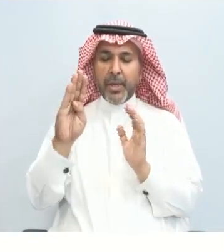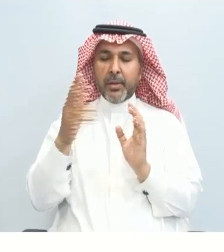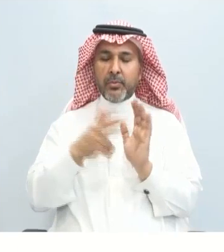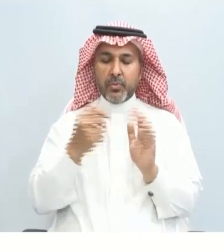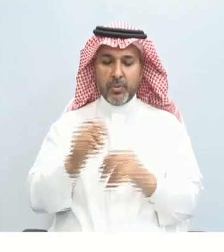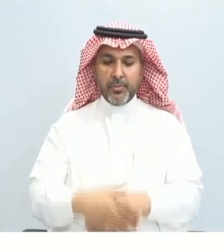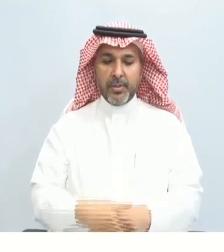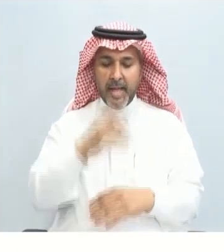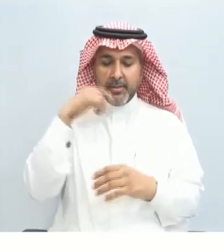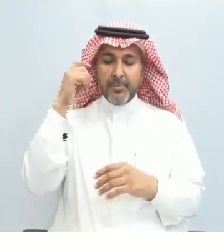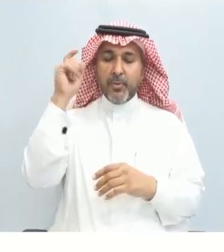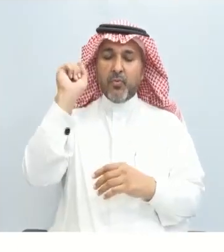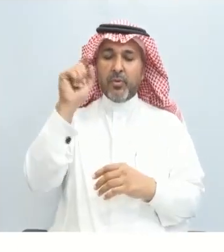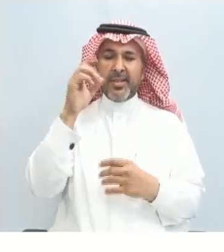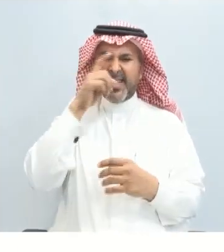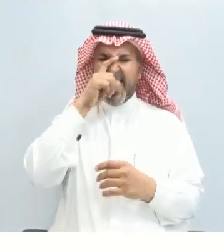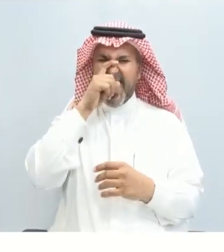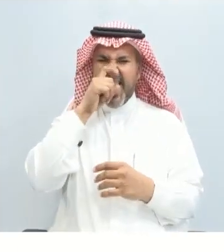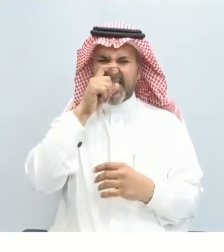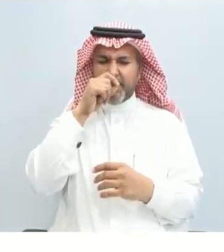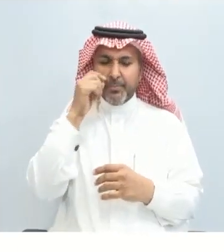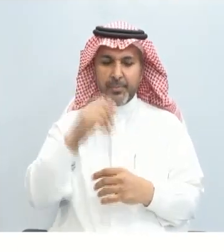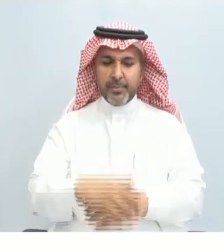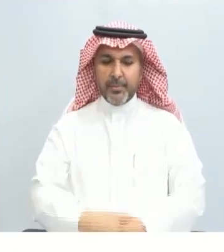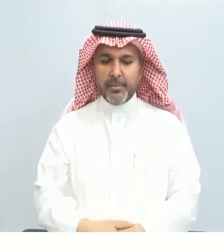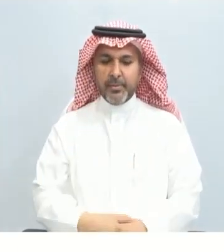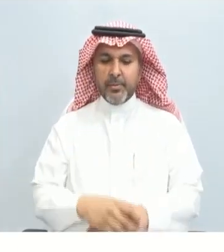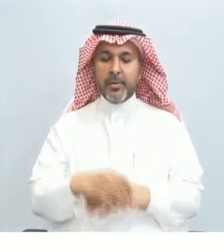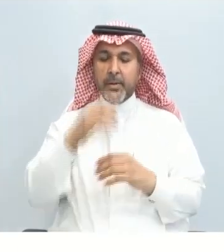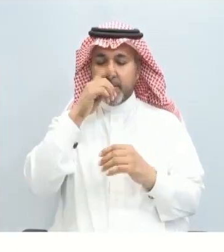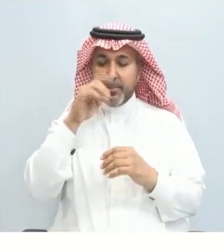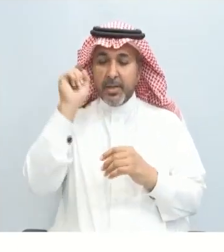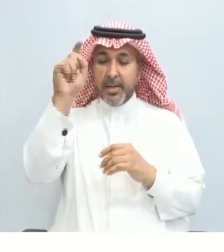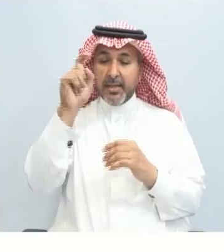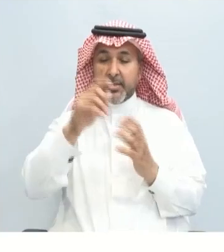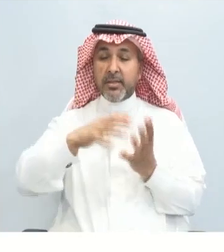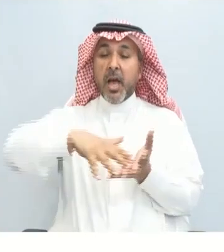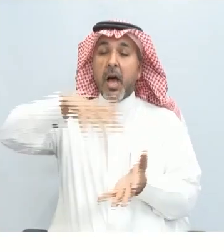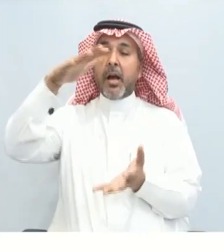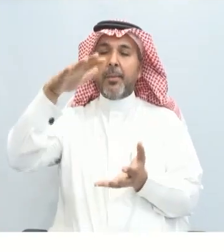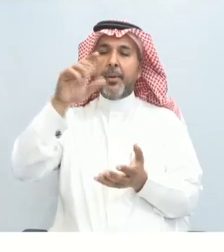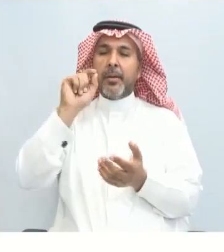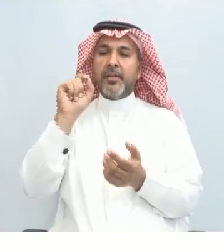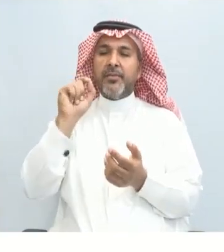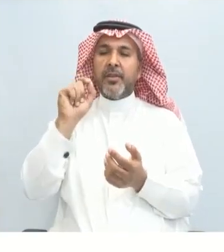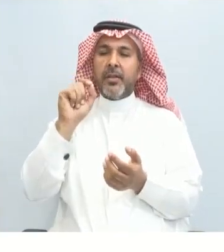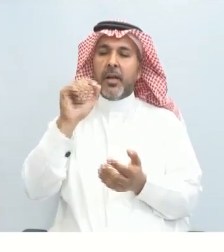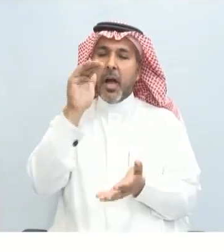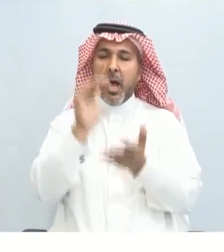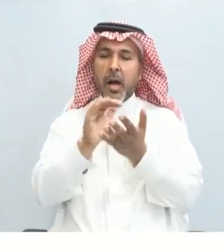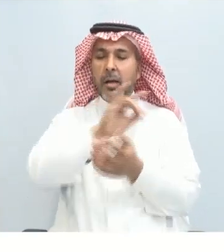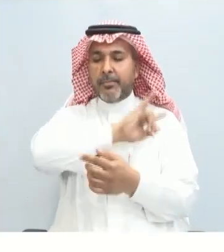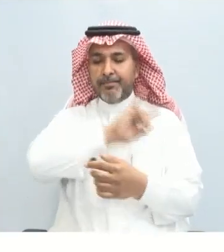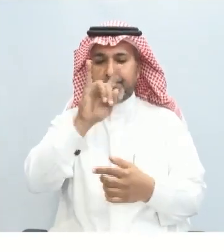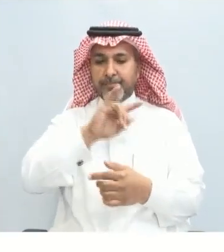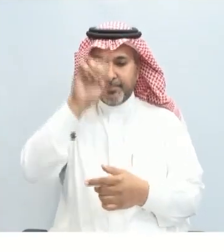اكس لابد ان يكون ما بداخل اللوغاريتم اكبر من الصفر لا بد ان يكون ما بداخل اللوغاريتم اكبر